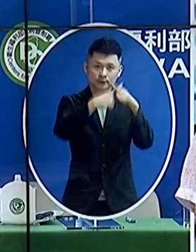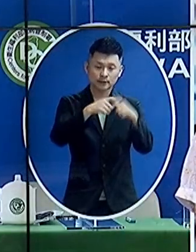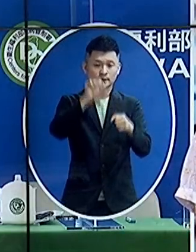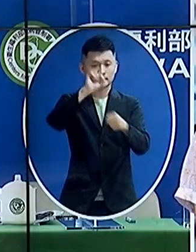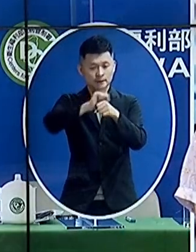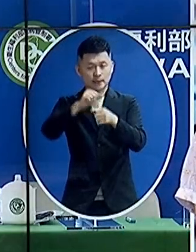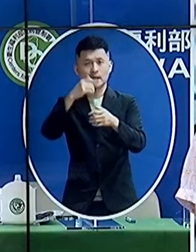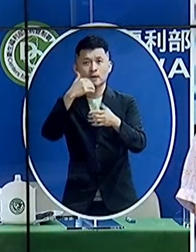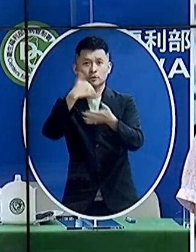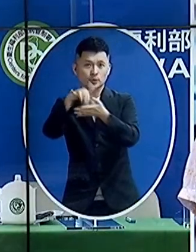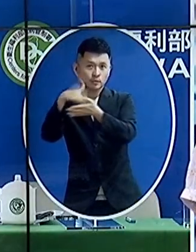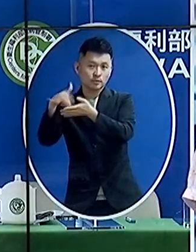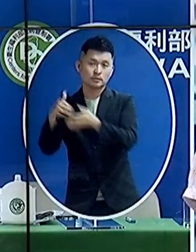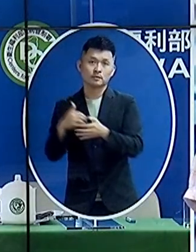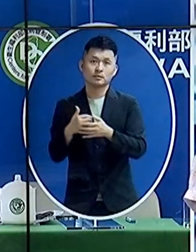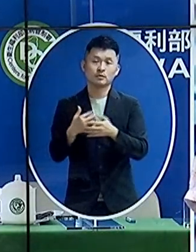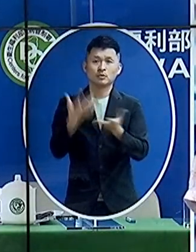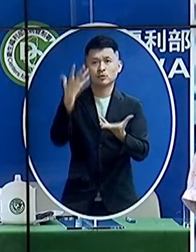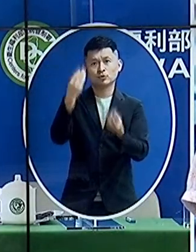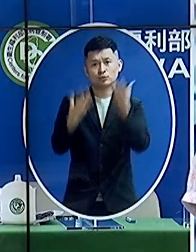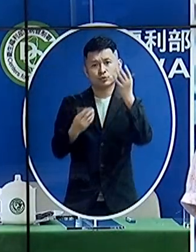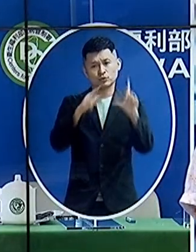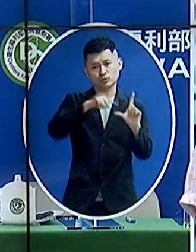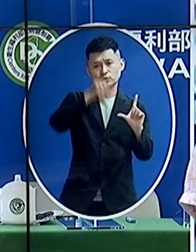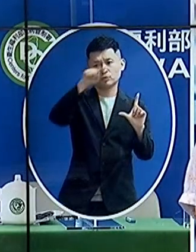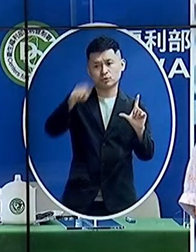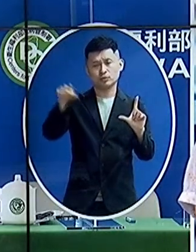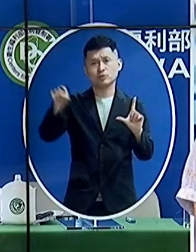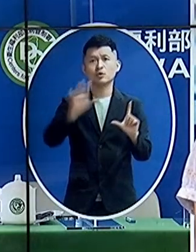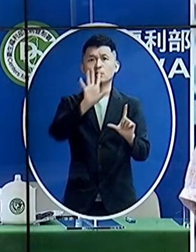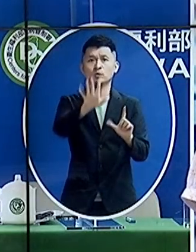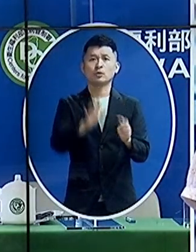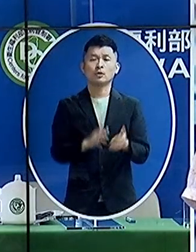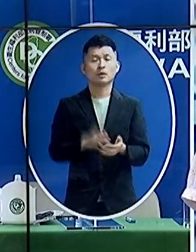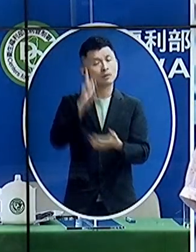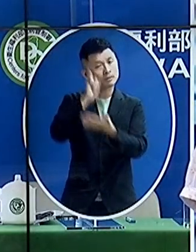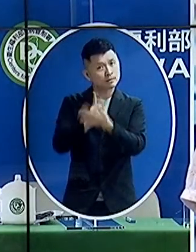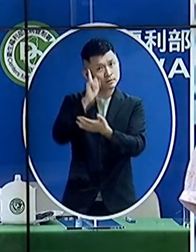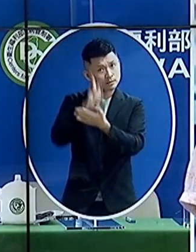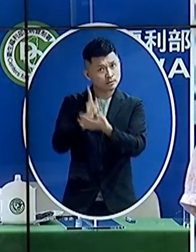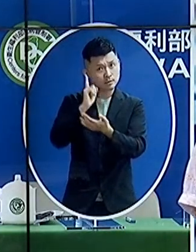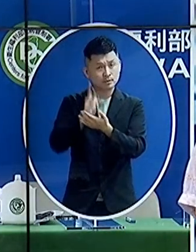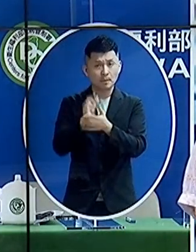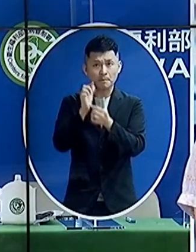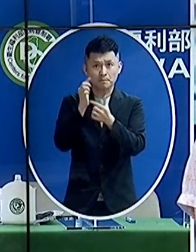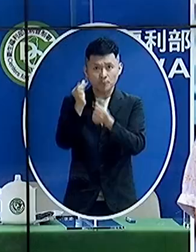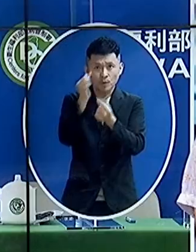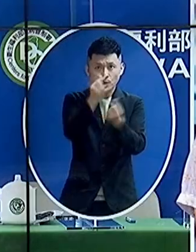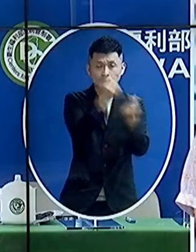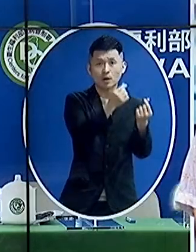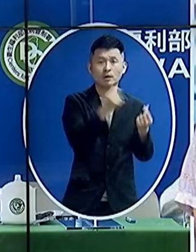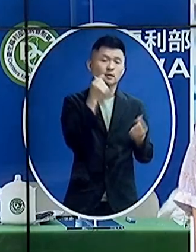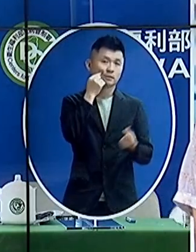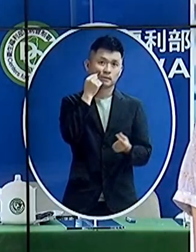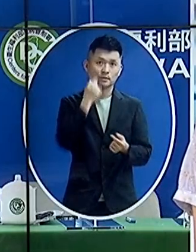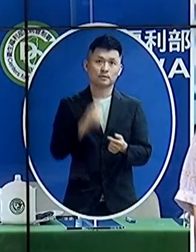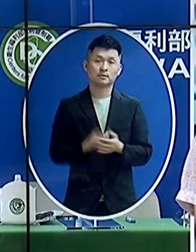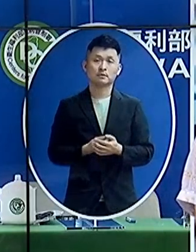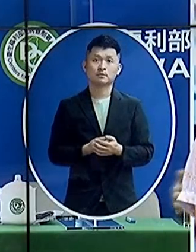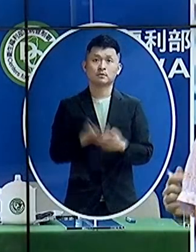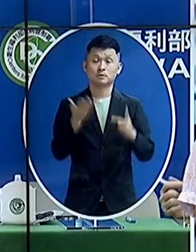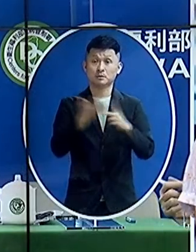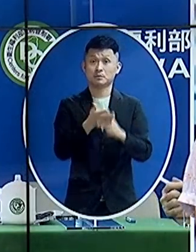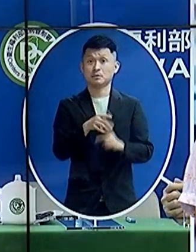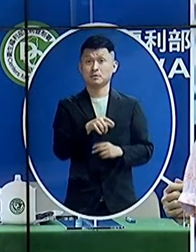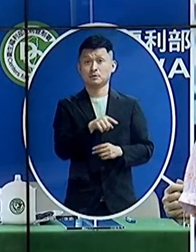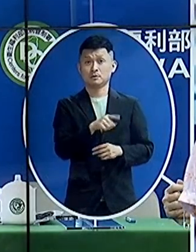感谢小 B。 我们持续来锁定的是，根据中央流行疫情指挥中心之前有预估，今天确诊人数会突破10万例，但